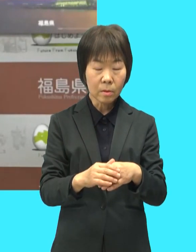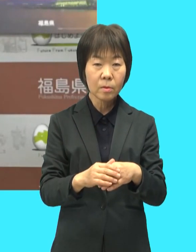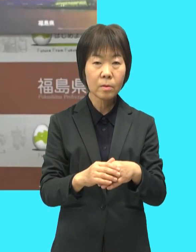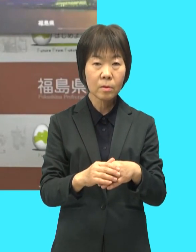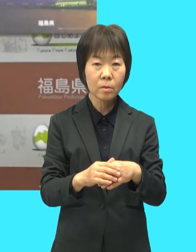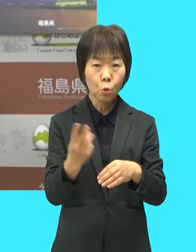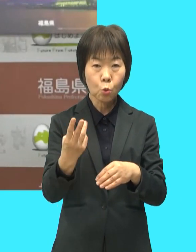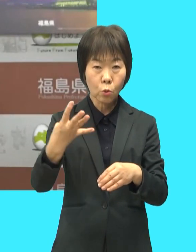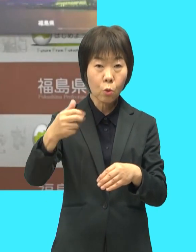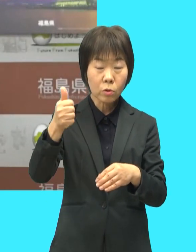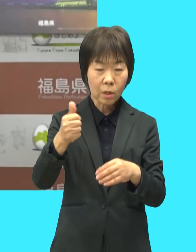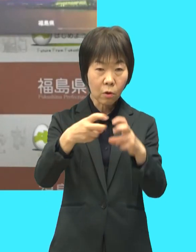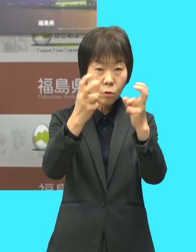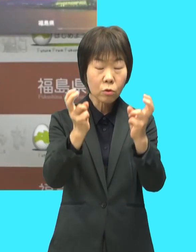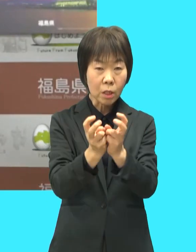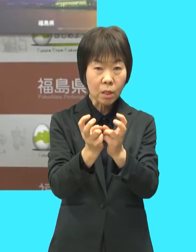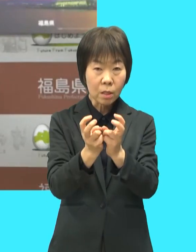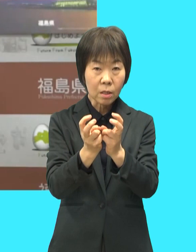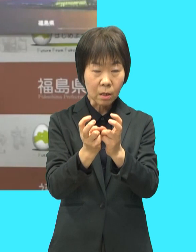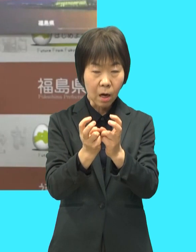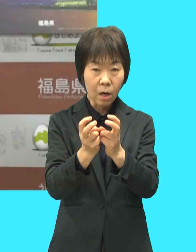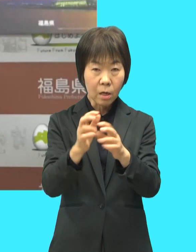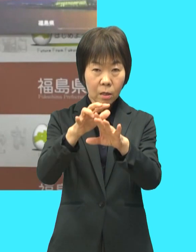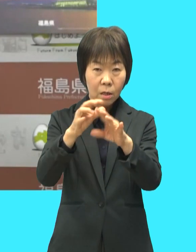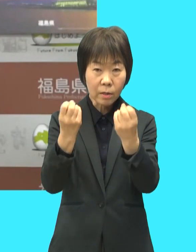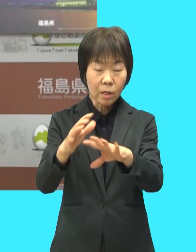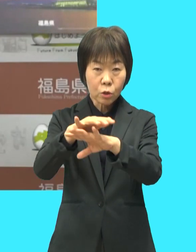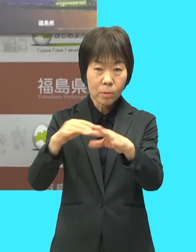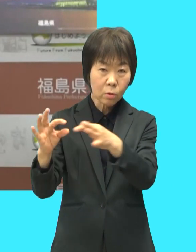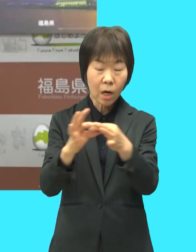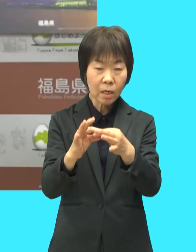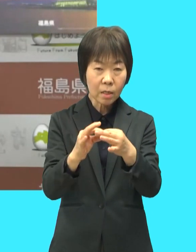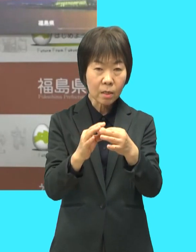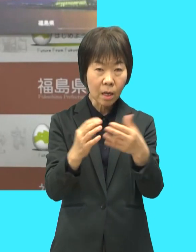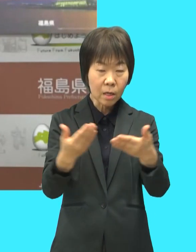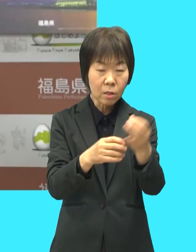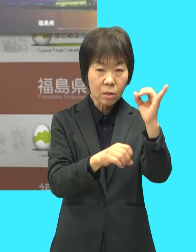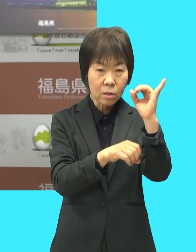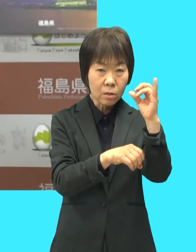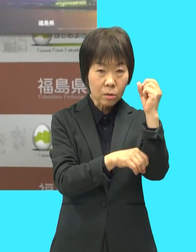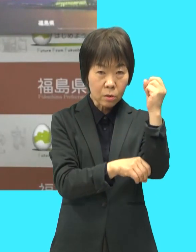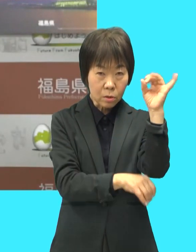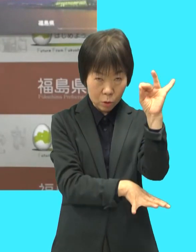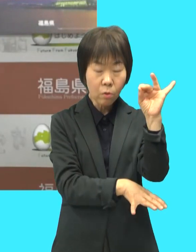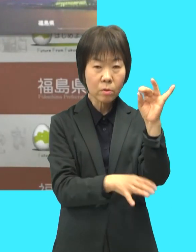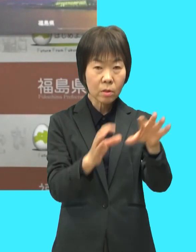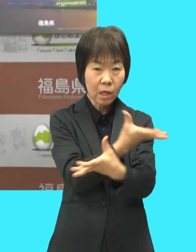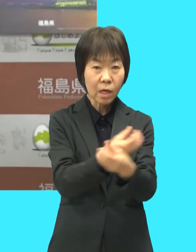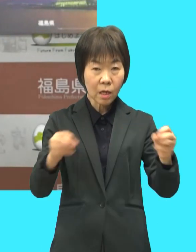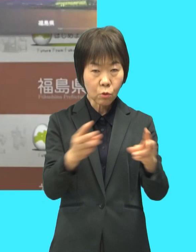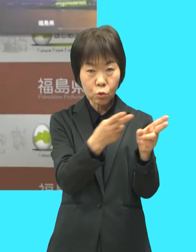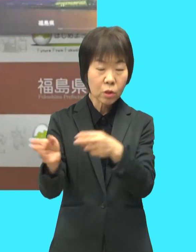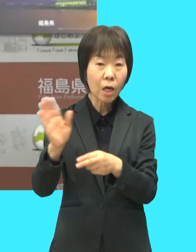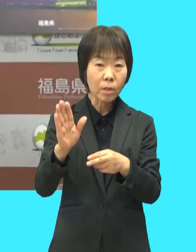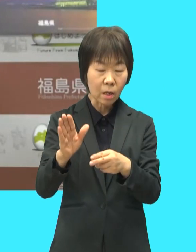場所関係ないんですけど、トヨタと NTT がですね、スマートシティの関係で資本提携をしたというニュースがありました。郡山